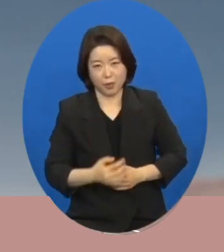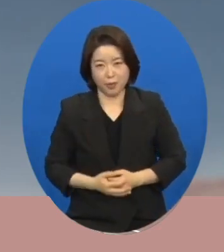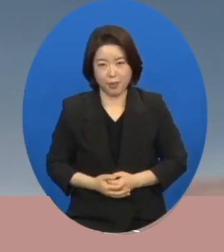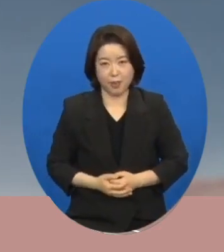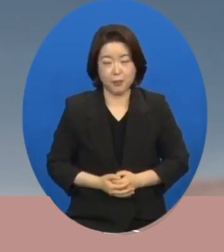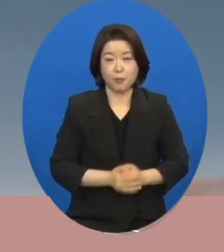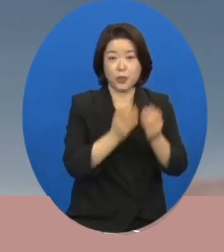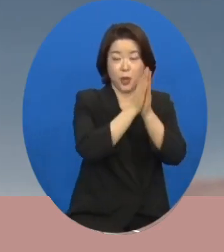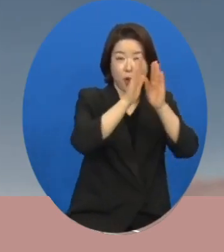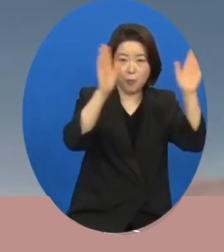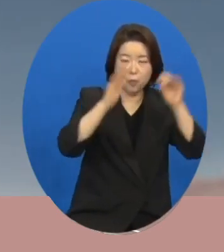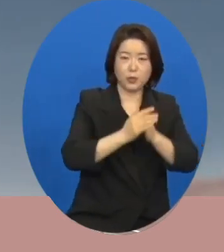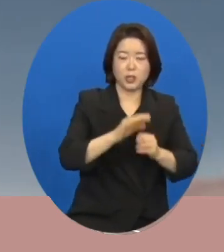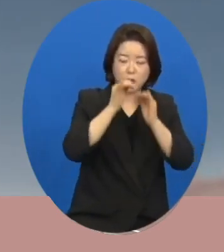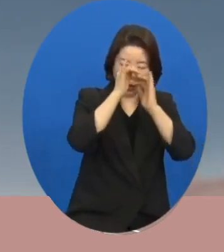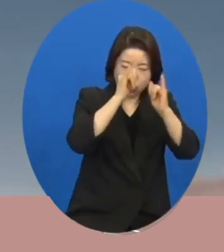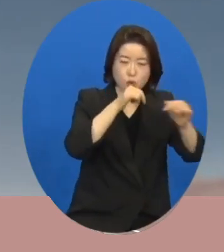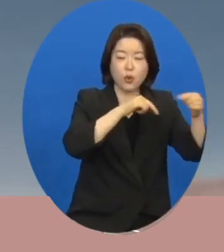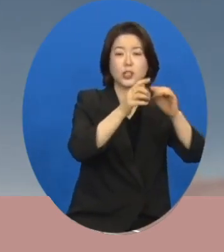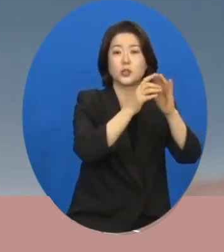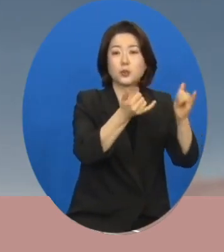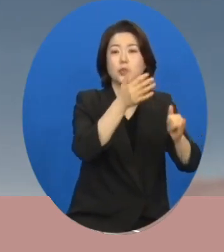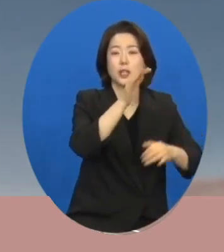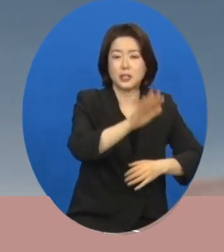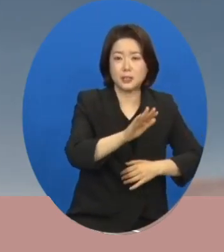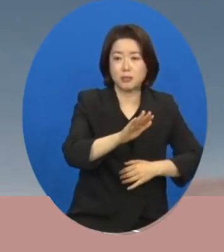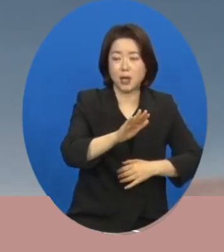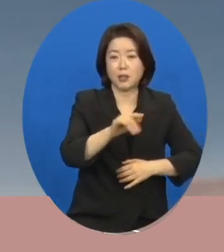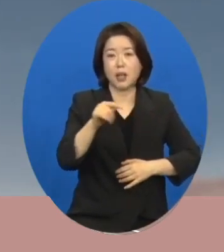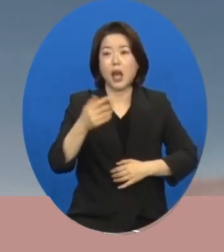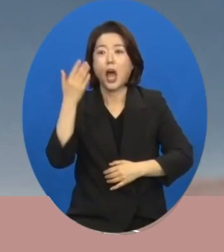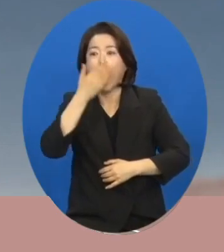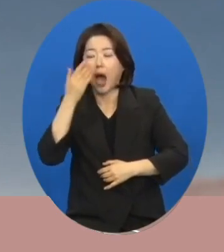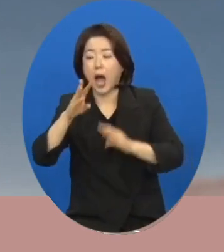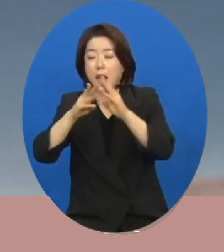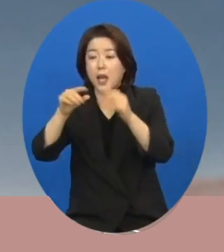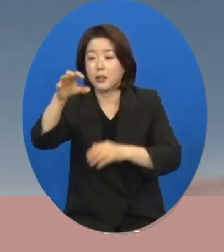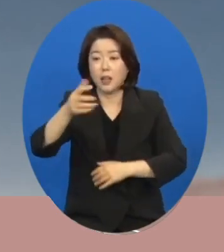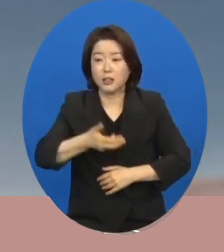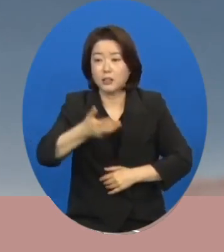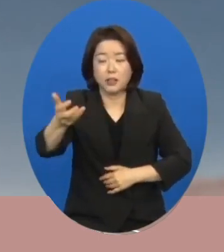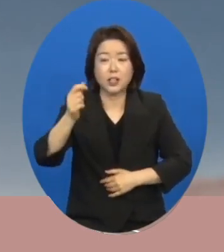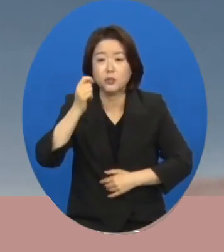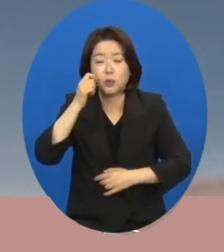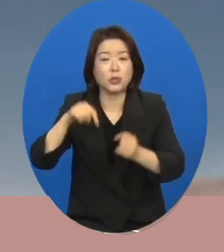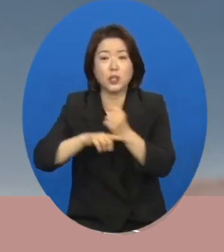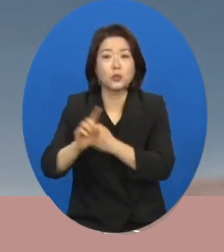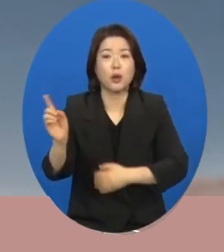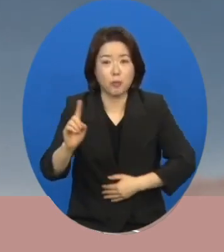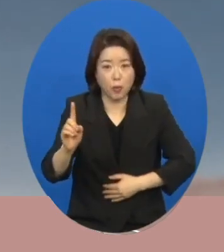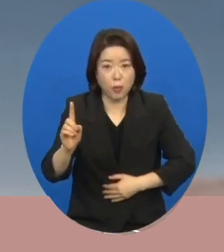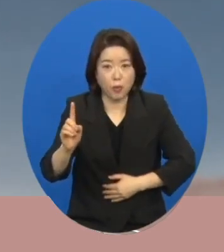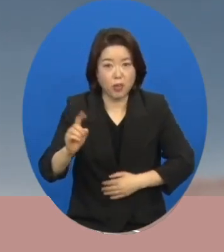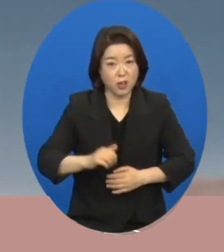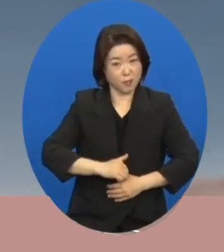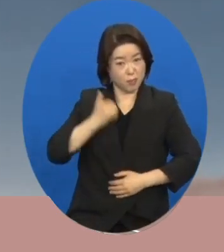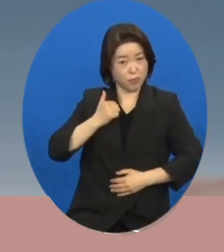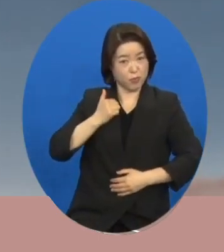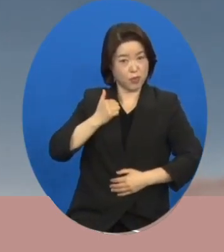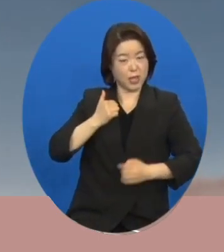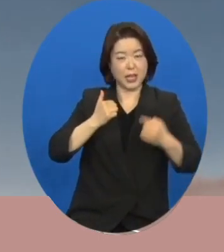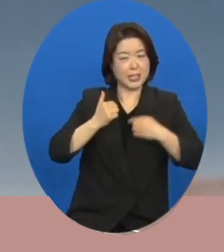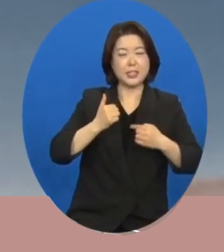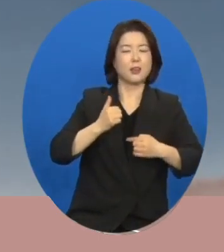땅에 들어가지 못한 이유가 무엇입니까 분노 아닙니다 분노가 그 어떠한 하나의 통로가 되긴 했지만